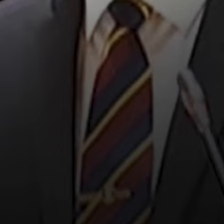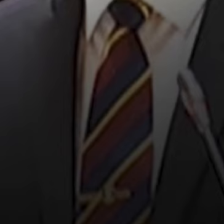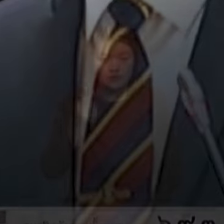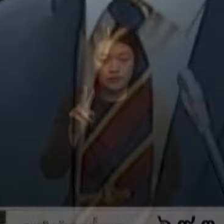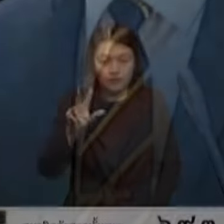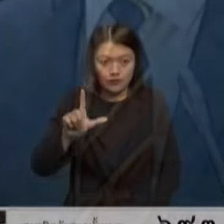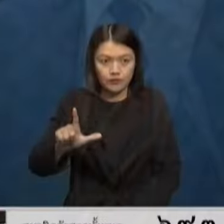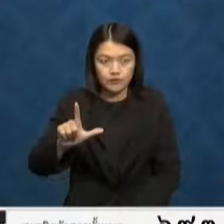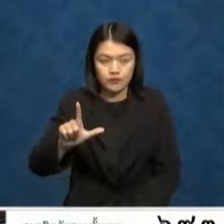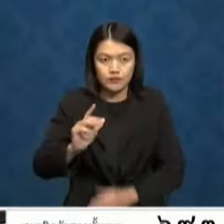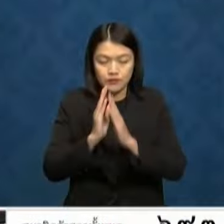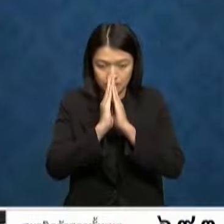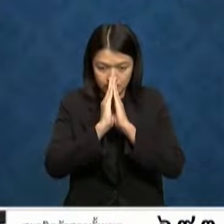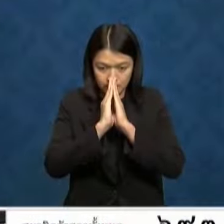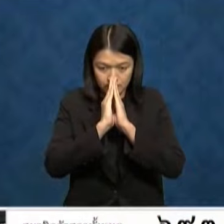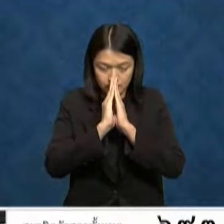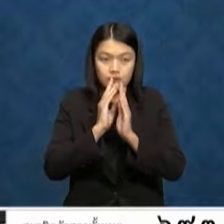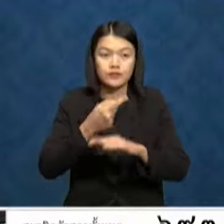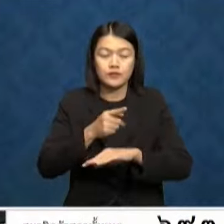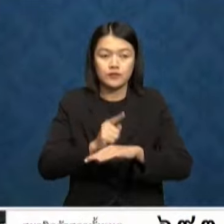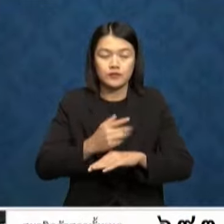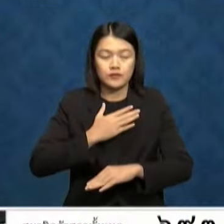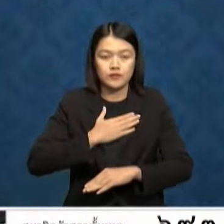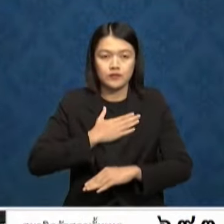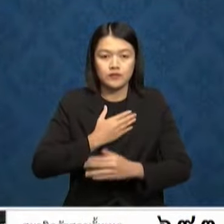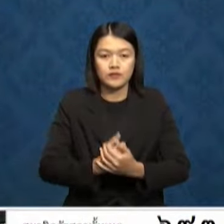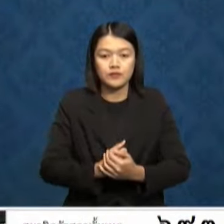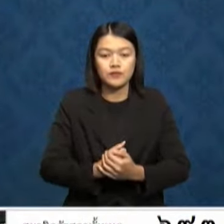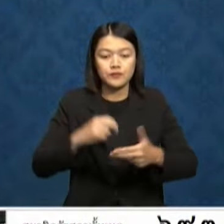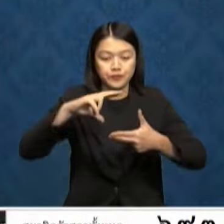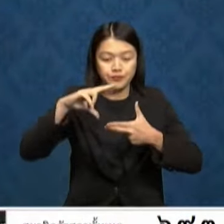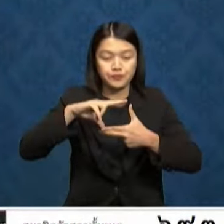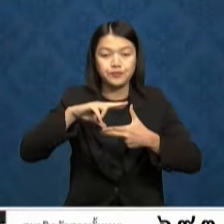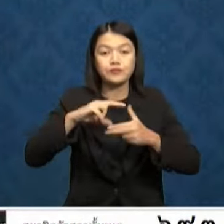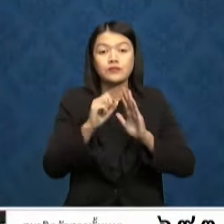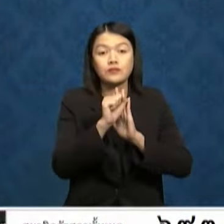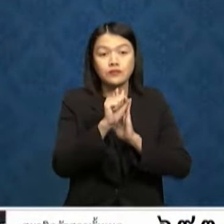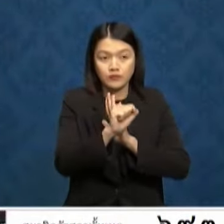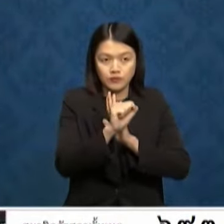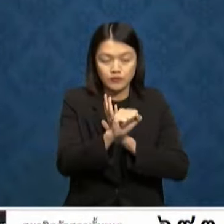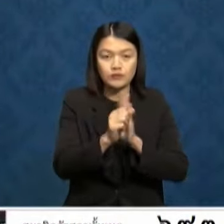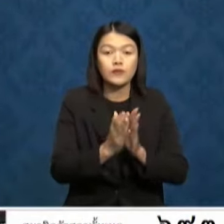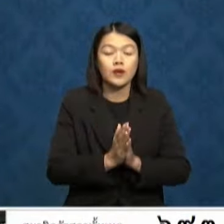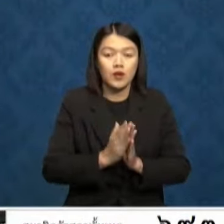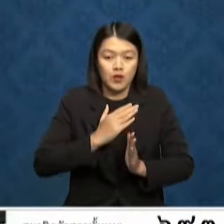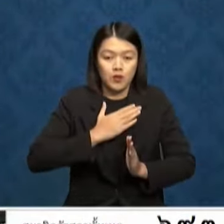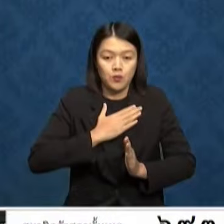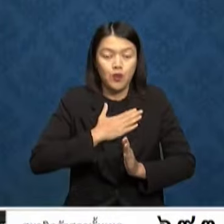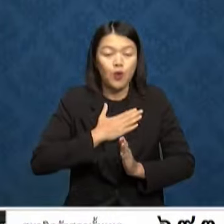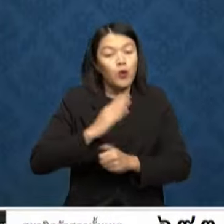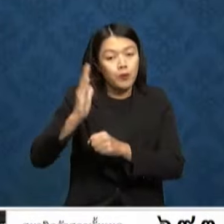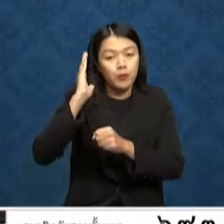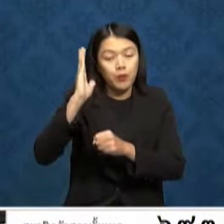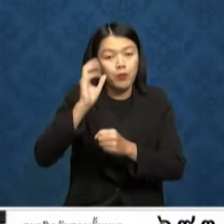นี้ท่านประธานสภาที่เคารพผมชัยมงคลชัยรพพลังประชารัฐสกลนครขอถือโอกาสนี้ได้ร่วม